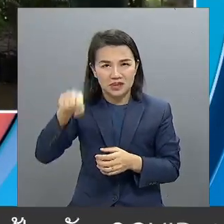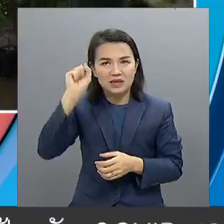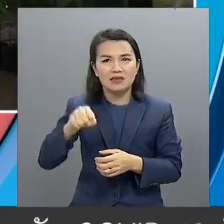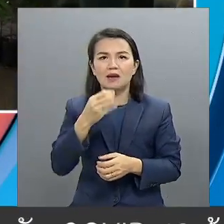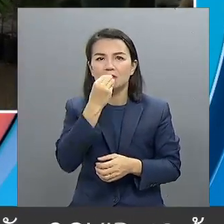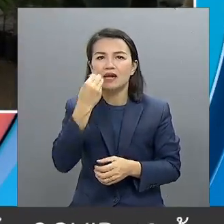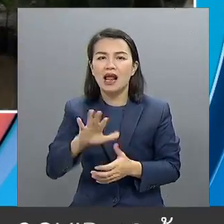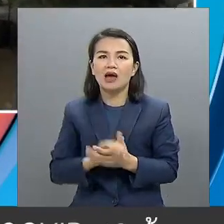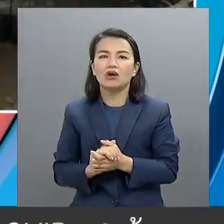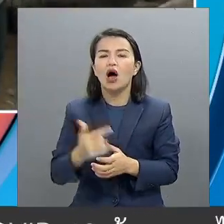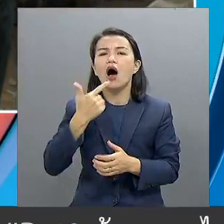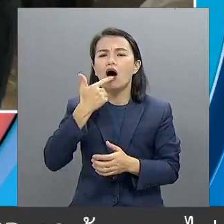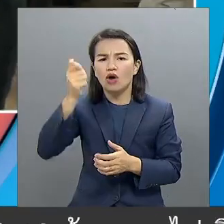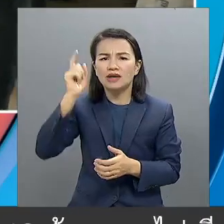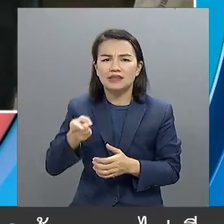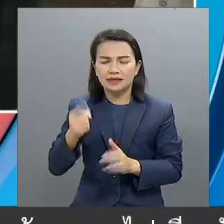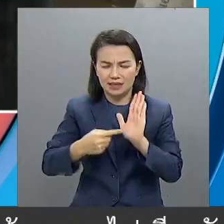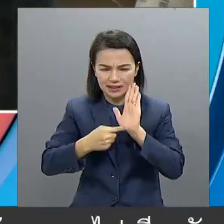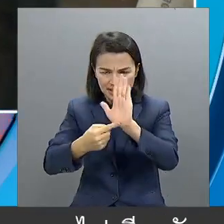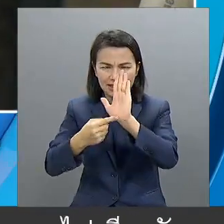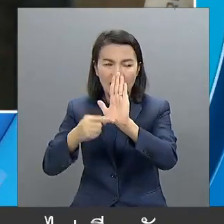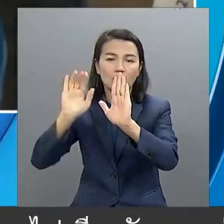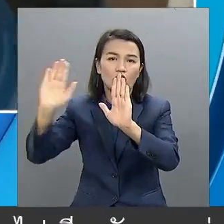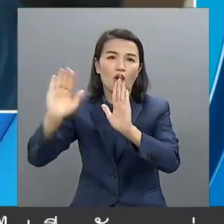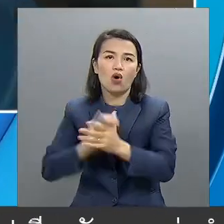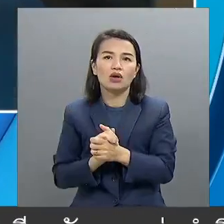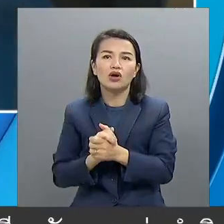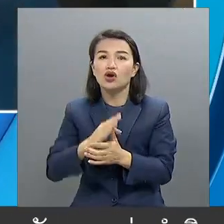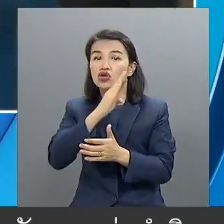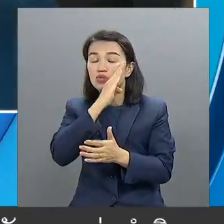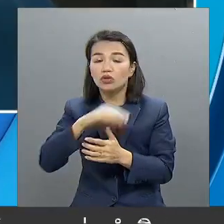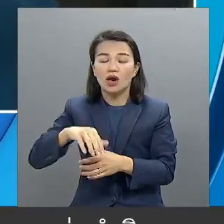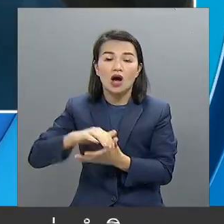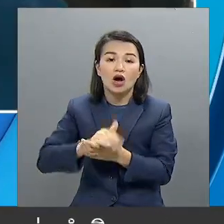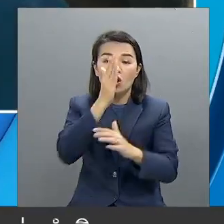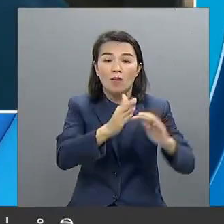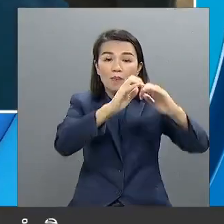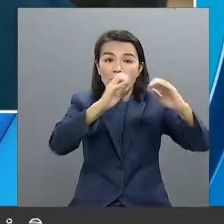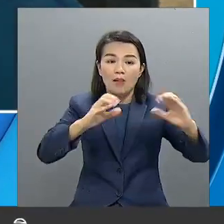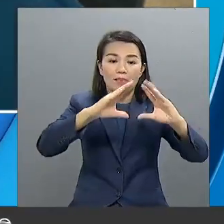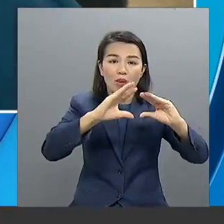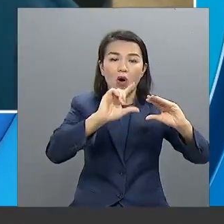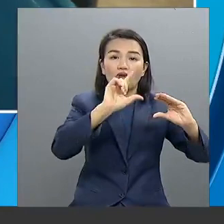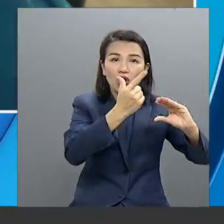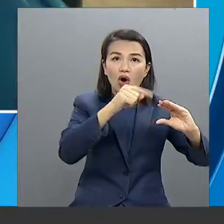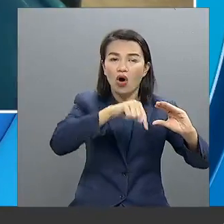อร่อยจรงเปเอกลัษณาเกดวคไปตัดหมอน belly รไปตัดกานยาว คุณกจะไดรบอยางเมๆ